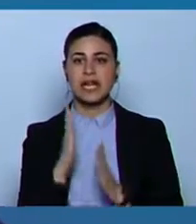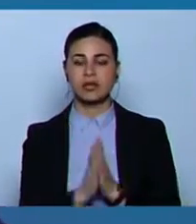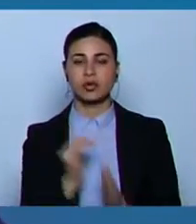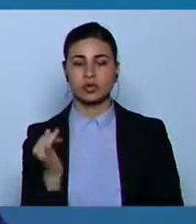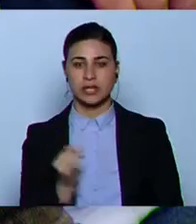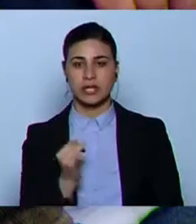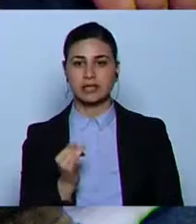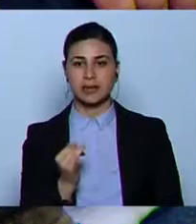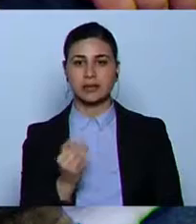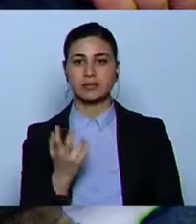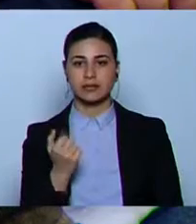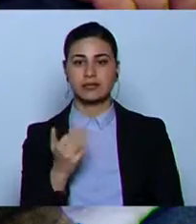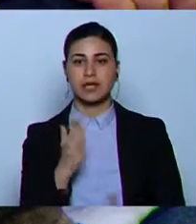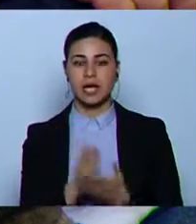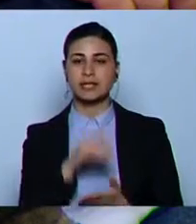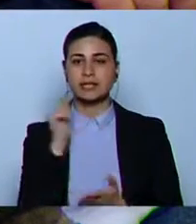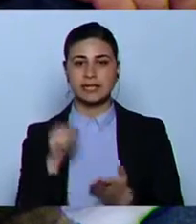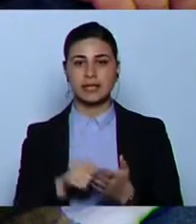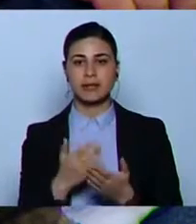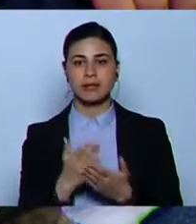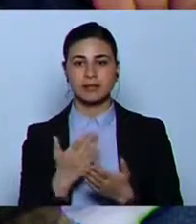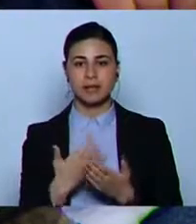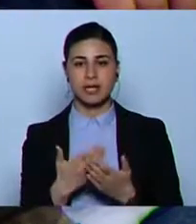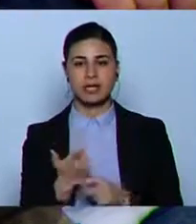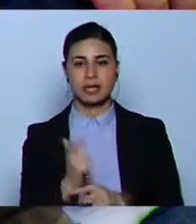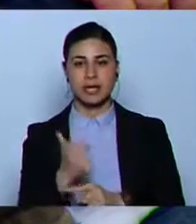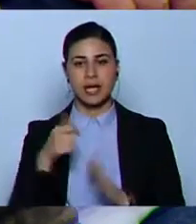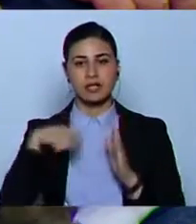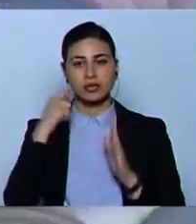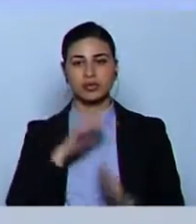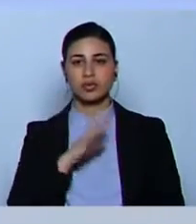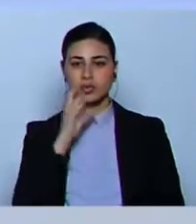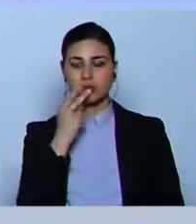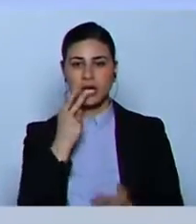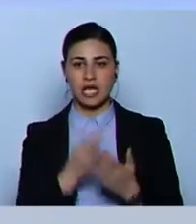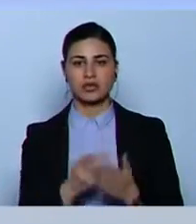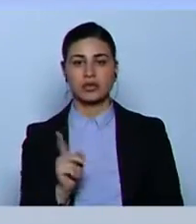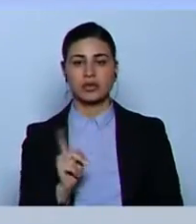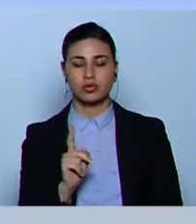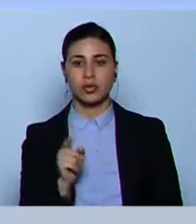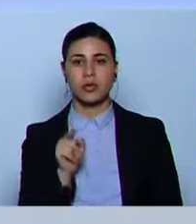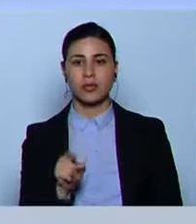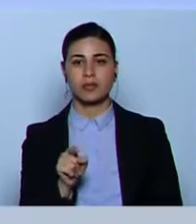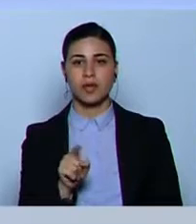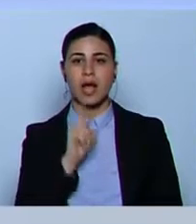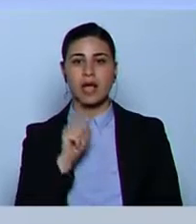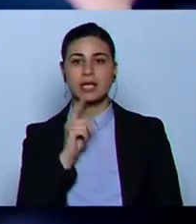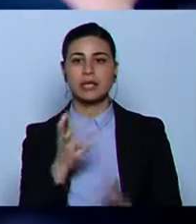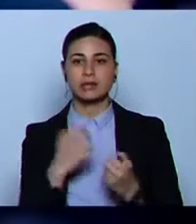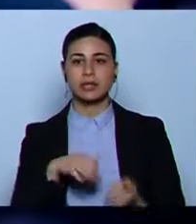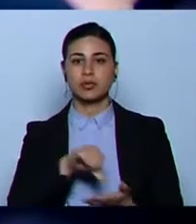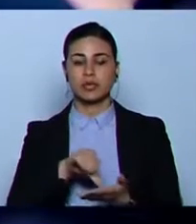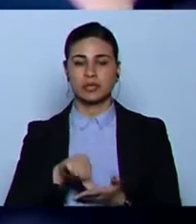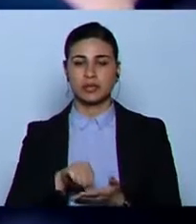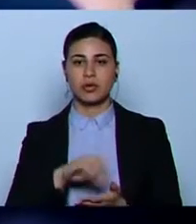ხომ? ცხადია დგას საკითხები, აი ძალიან კარგი სიუჟეტი იყო, როცა აჩვენეს რომ აი ახალგაზრდა მიიღეს